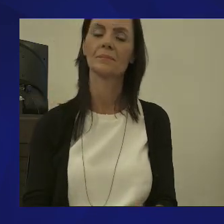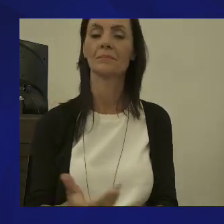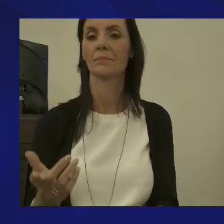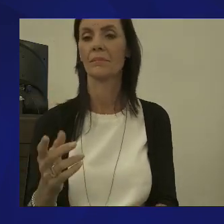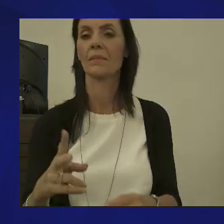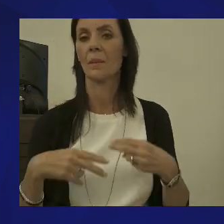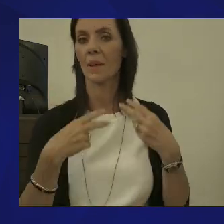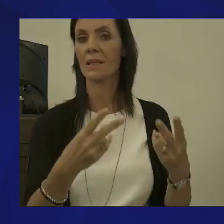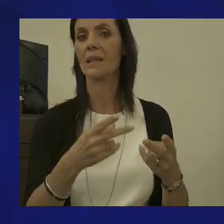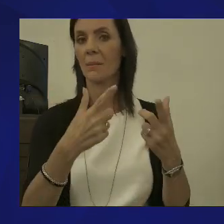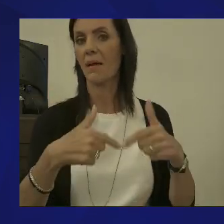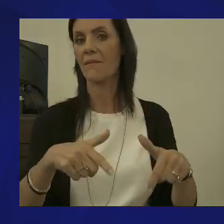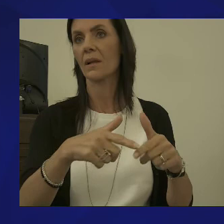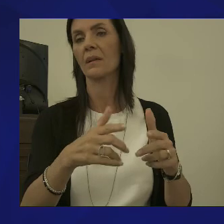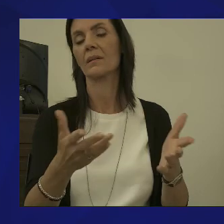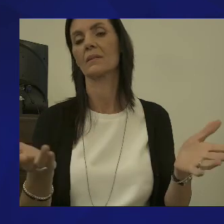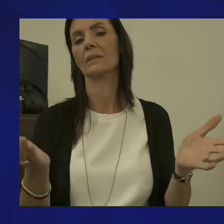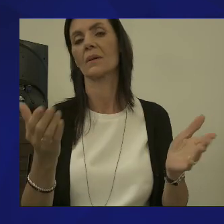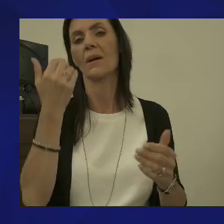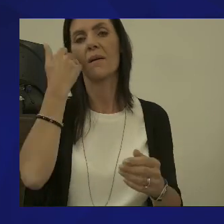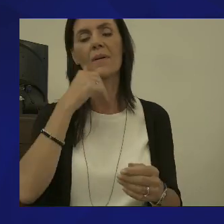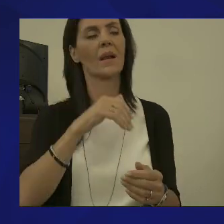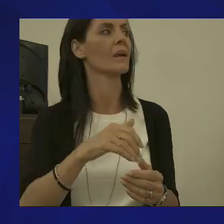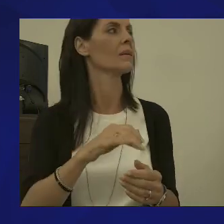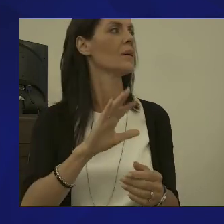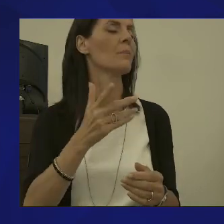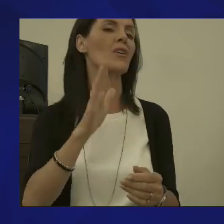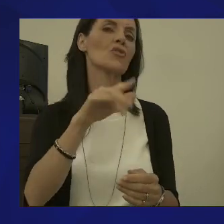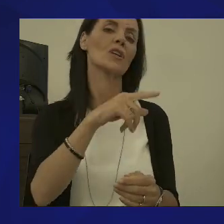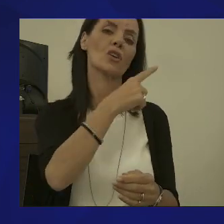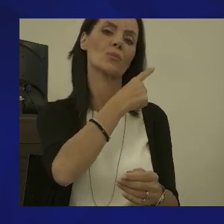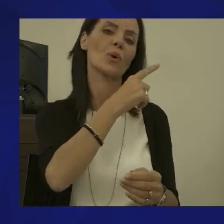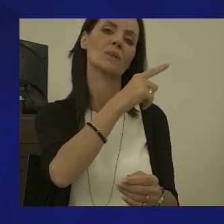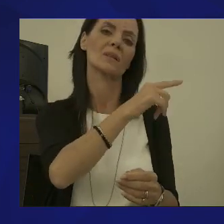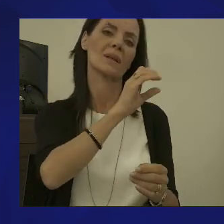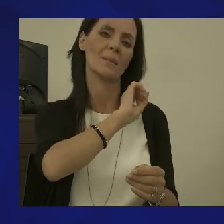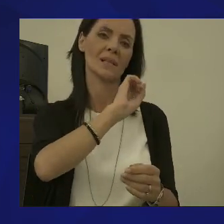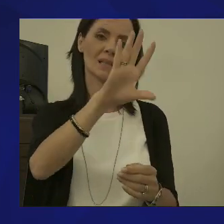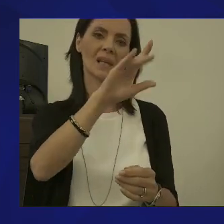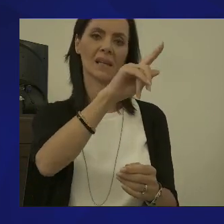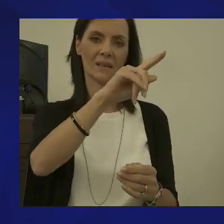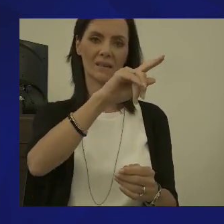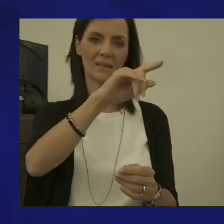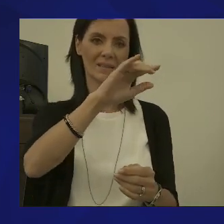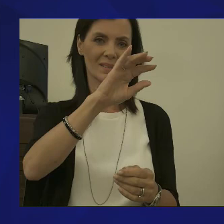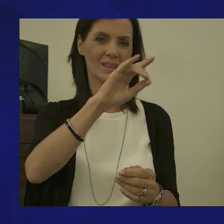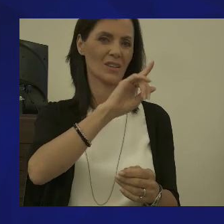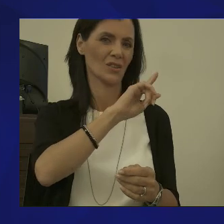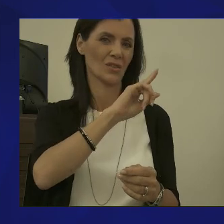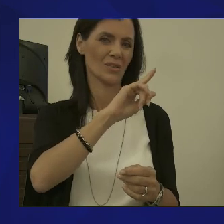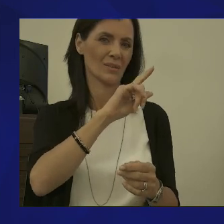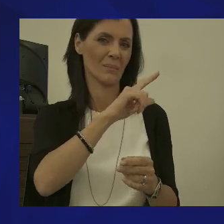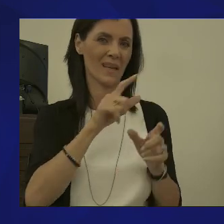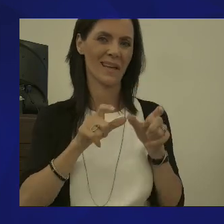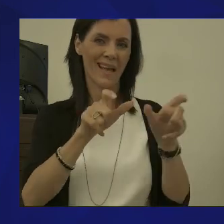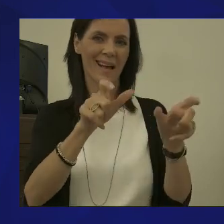להחזיר לוועדה. יאללה, נו, אז גמרנו, בואי, חבל. מה שיש פה זה מצגת שנתחלפתי בפני החברה להגנת הטבע, שלא יכלו להגיע